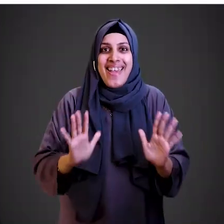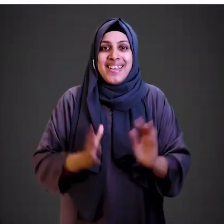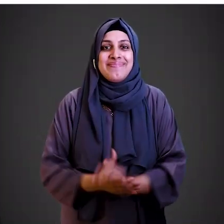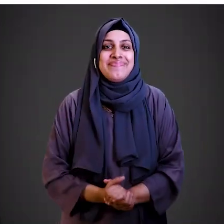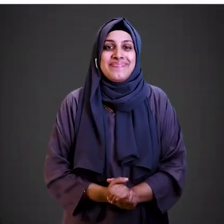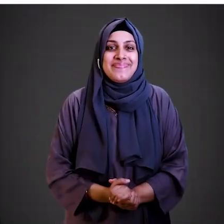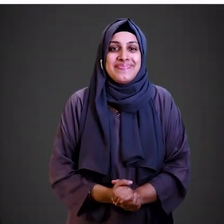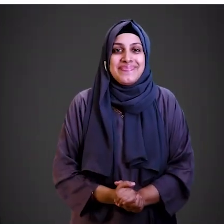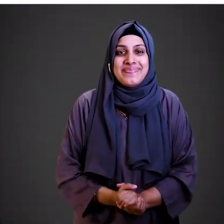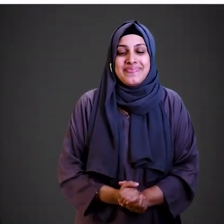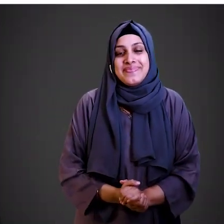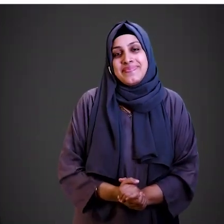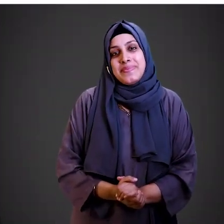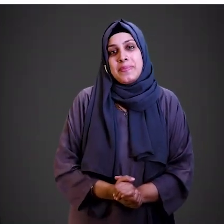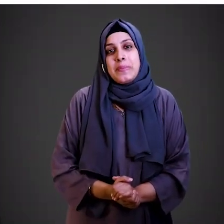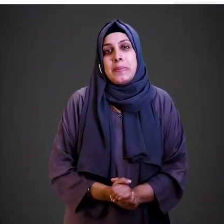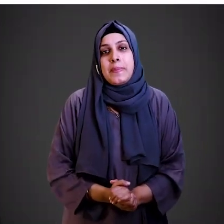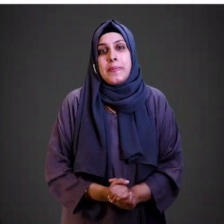बढ़ाएं।